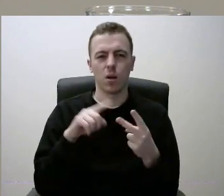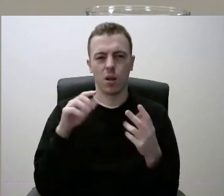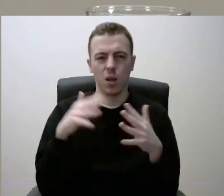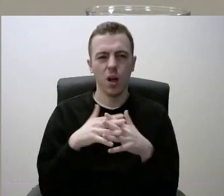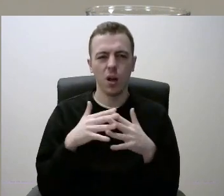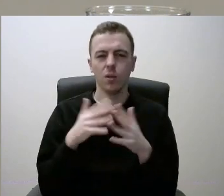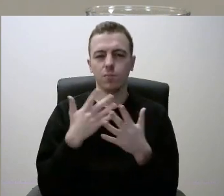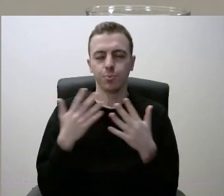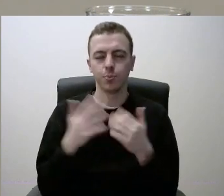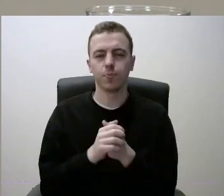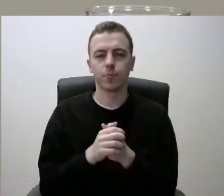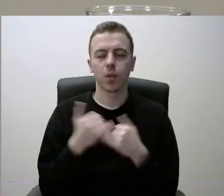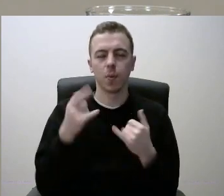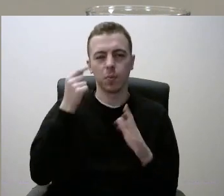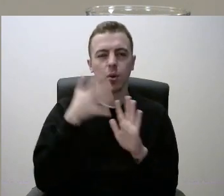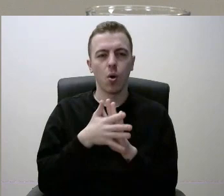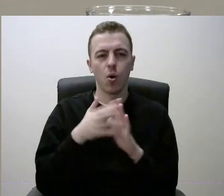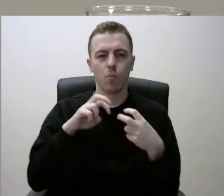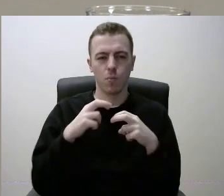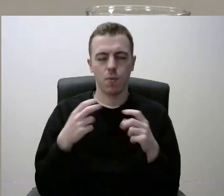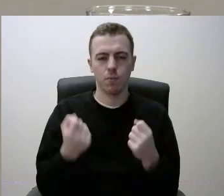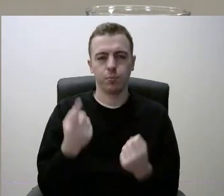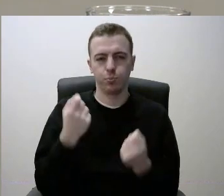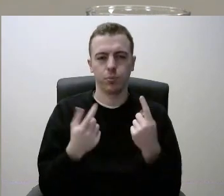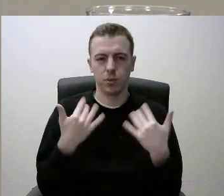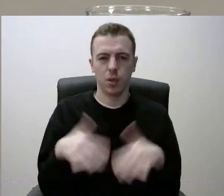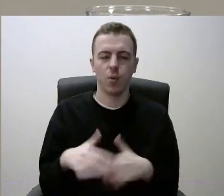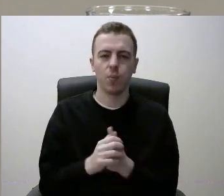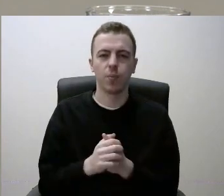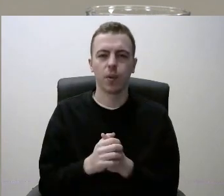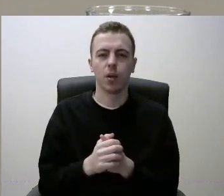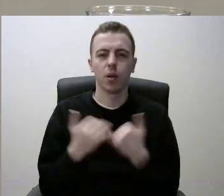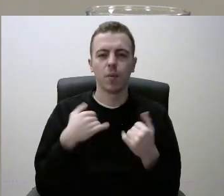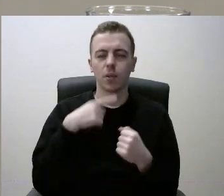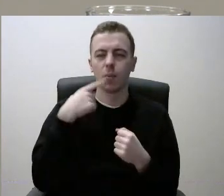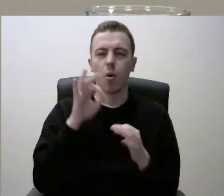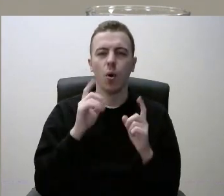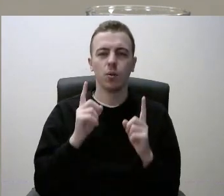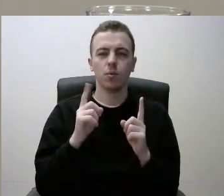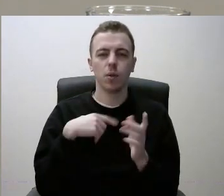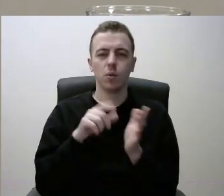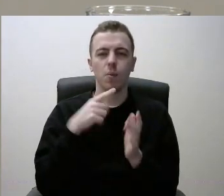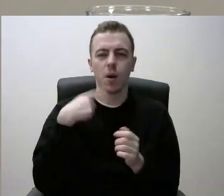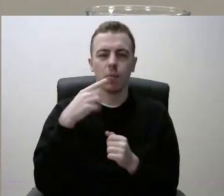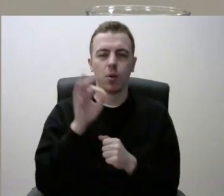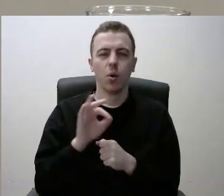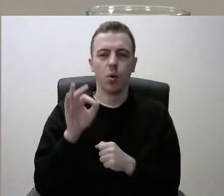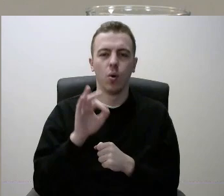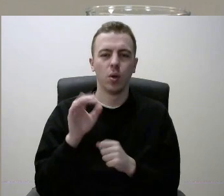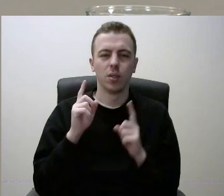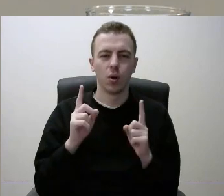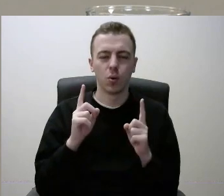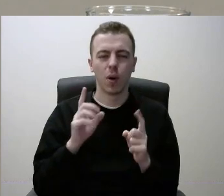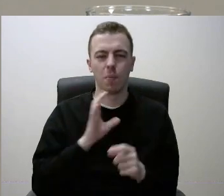šitas psichologinės problemos jos atsispindi. Tai kai mes kalbame apie saugumą, tai turėtumėm kalbėti matyti apie saugumą